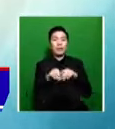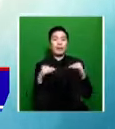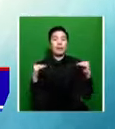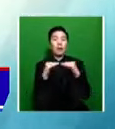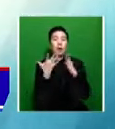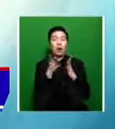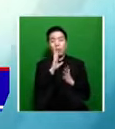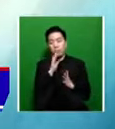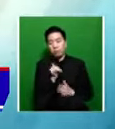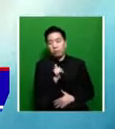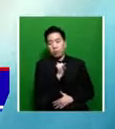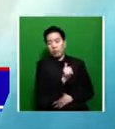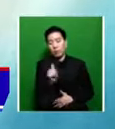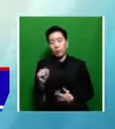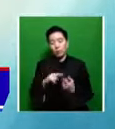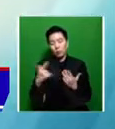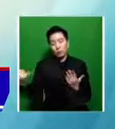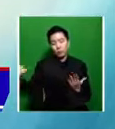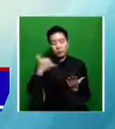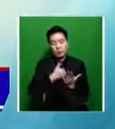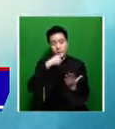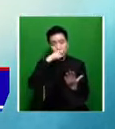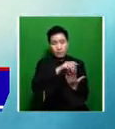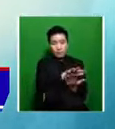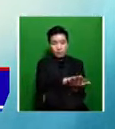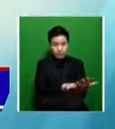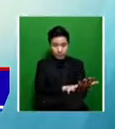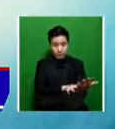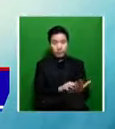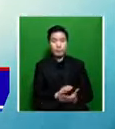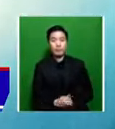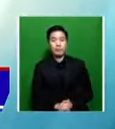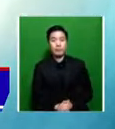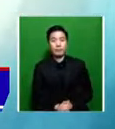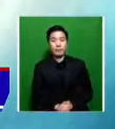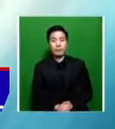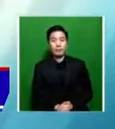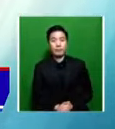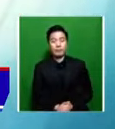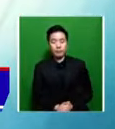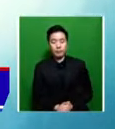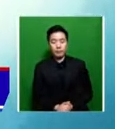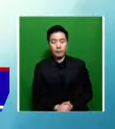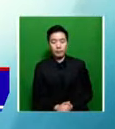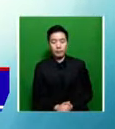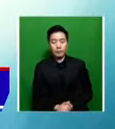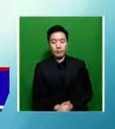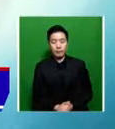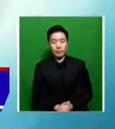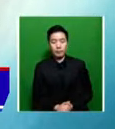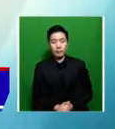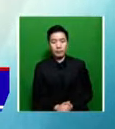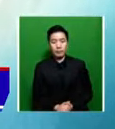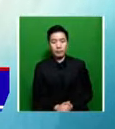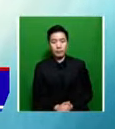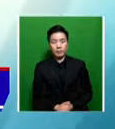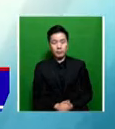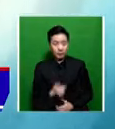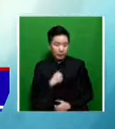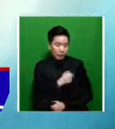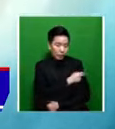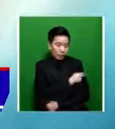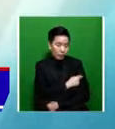จะเดินทางเข้าสู่ประเทศไทยนะครับกระทรวงสาธารณสุขได้เสนอนะครับ